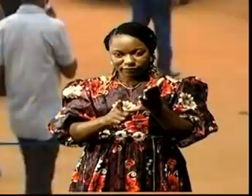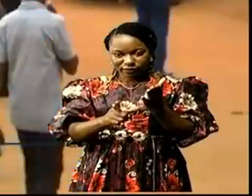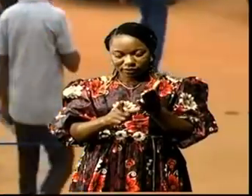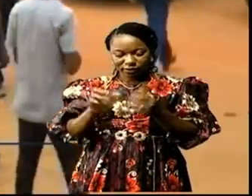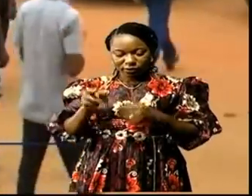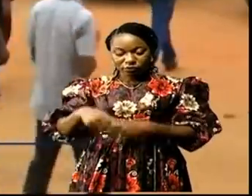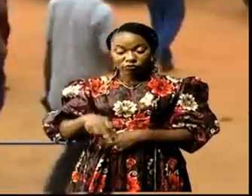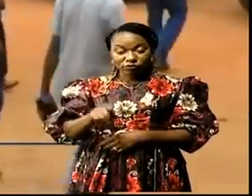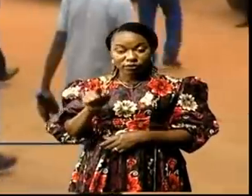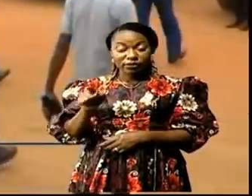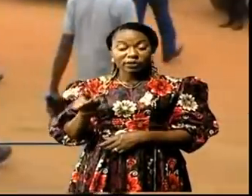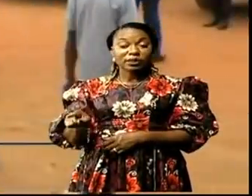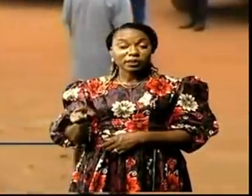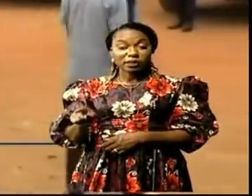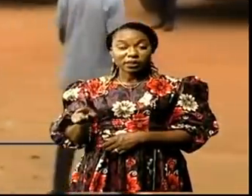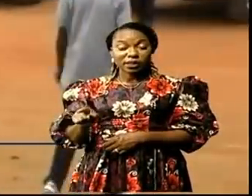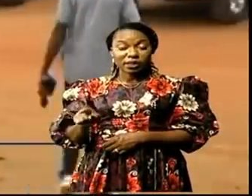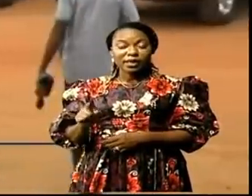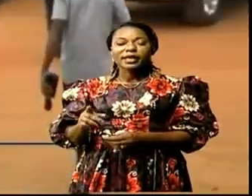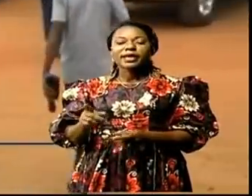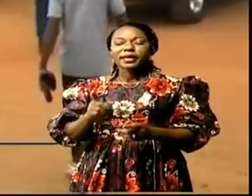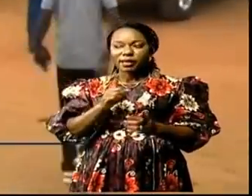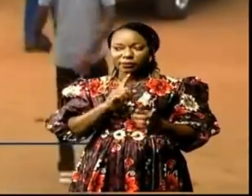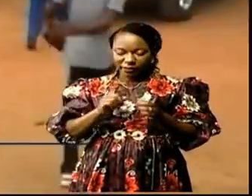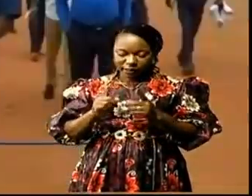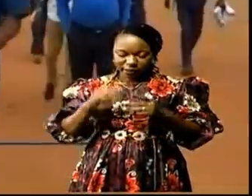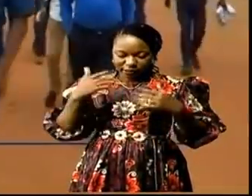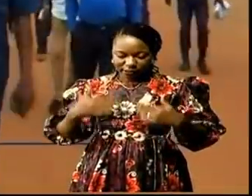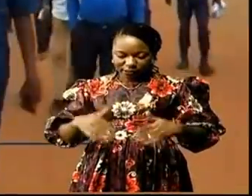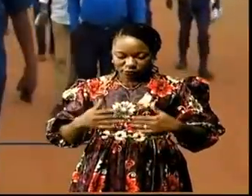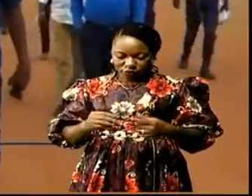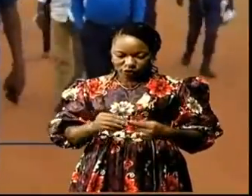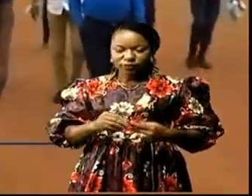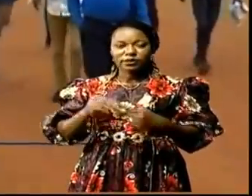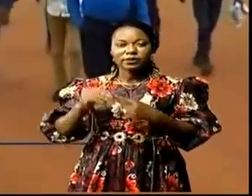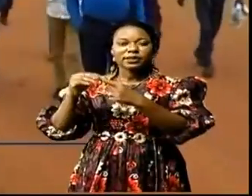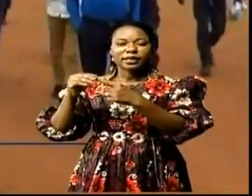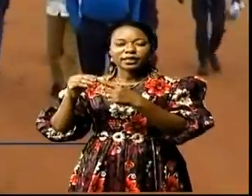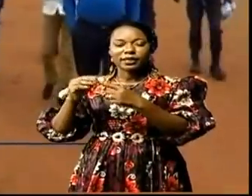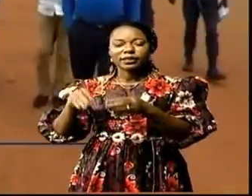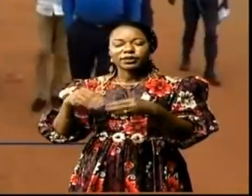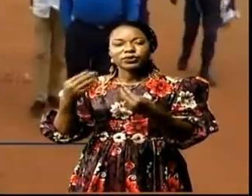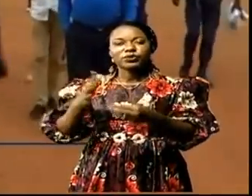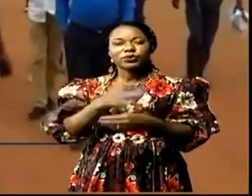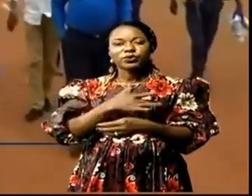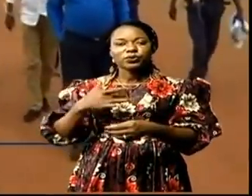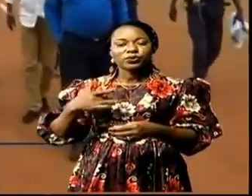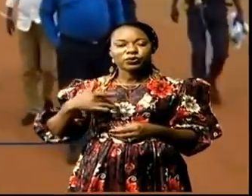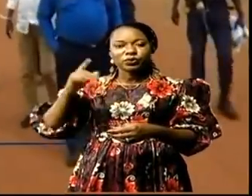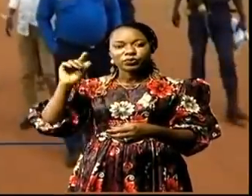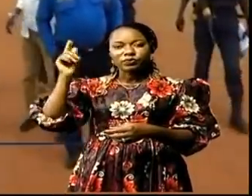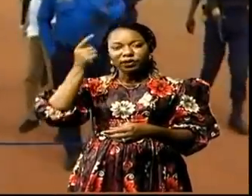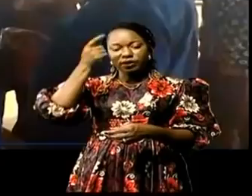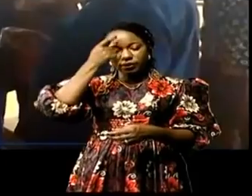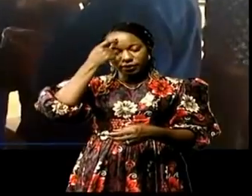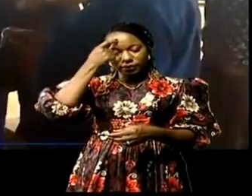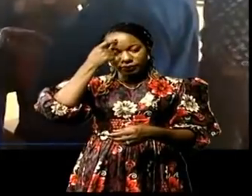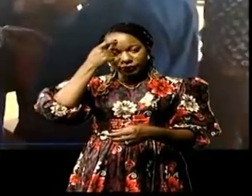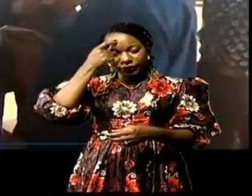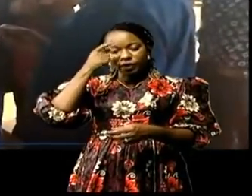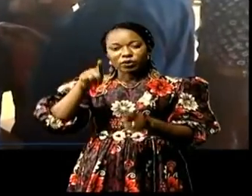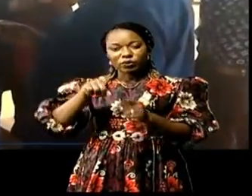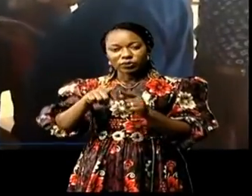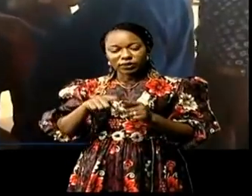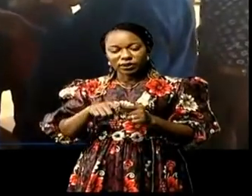province, Toussaint Elessé, qui a présidé cette cérémonie officielle de remise au nom du gouverneur Pancras Bongongkoy en mission